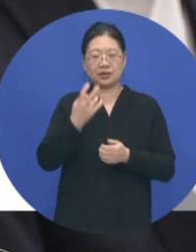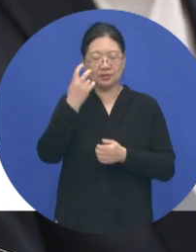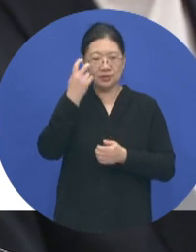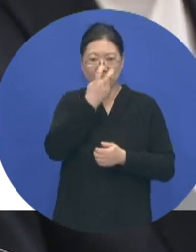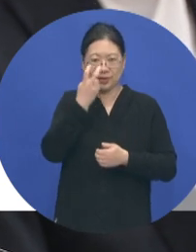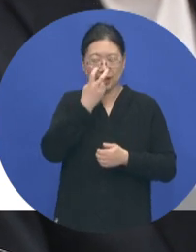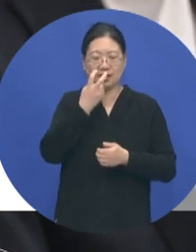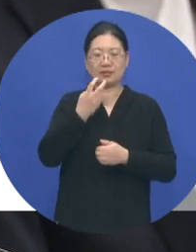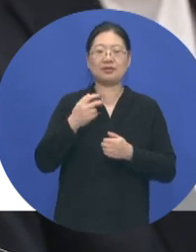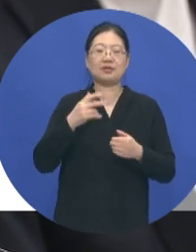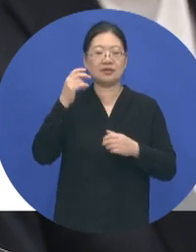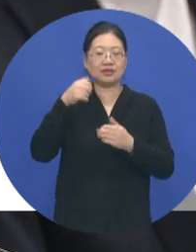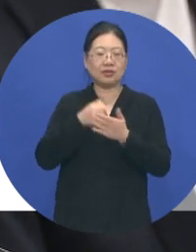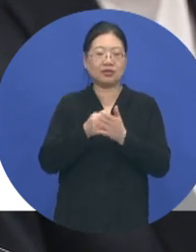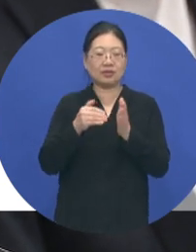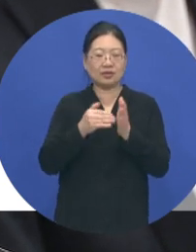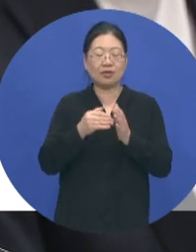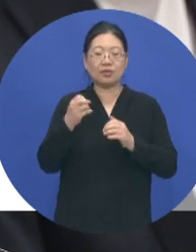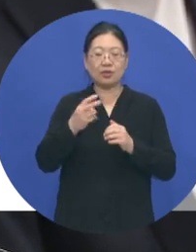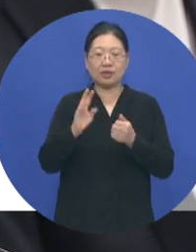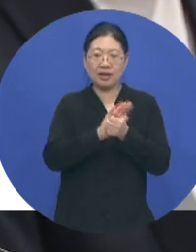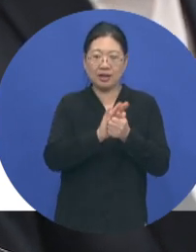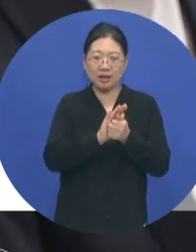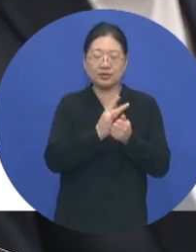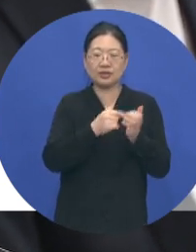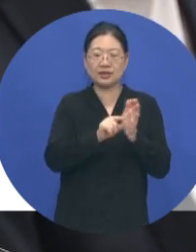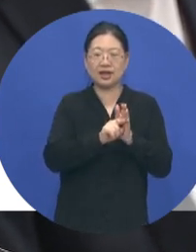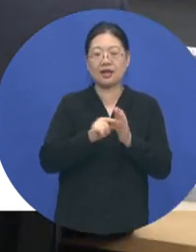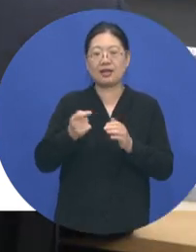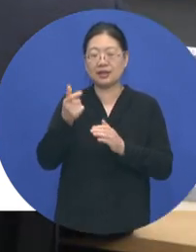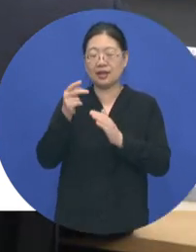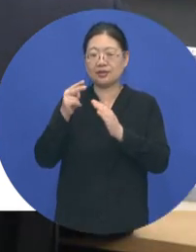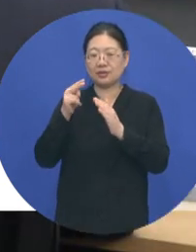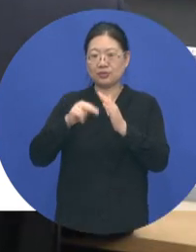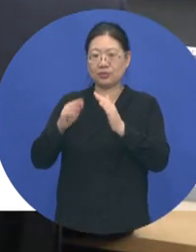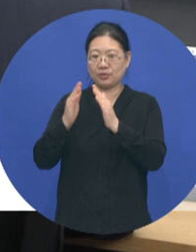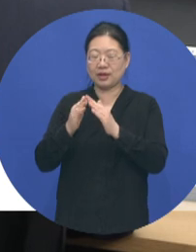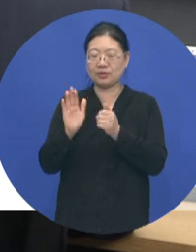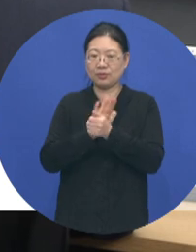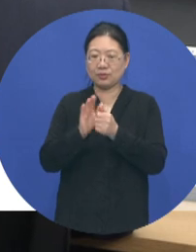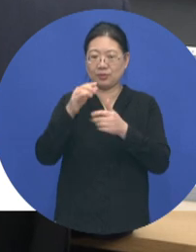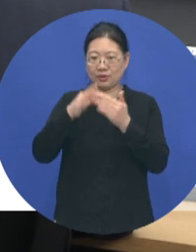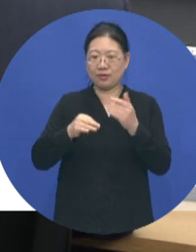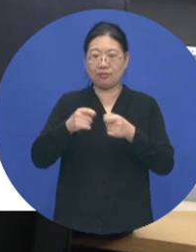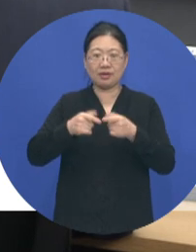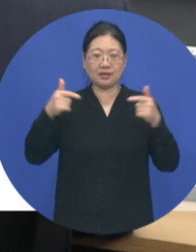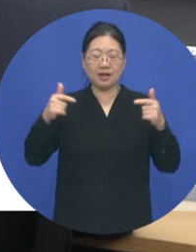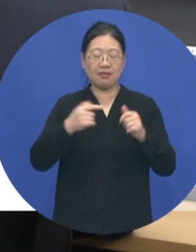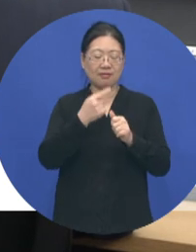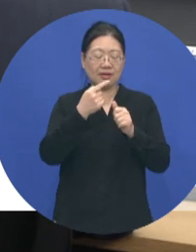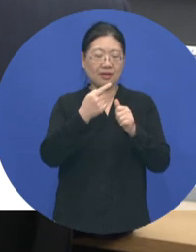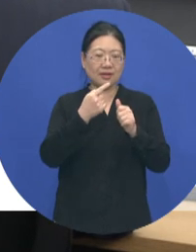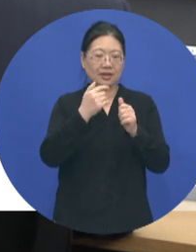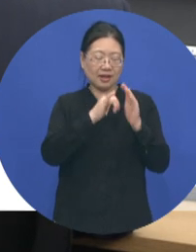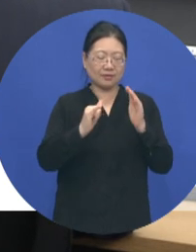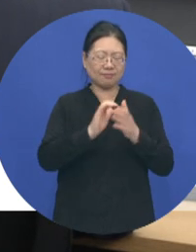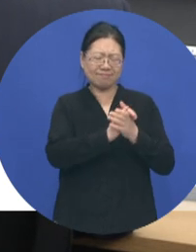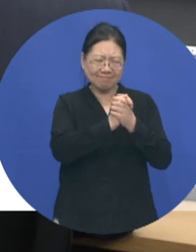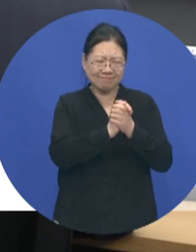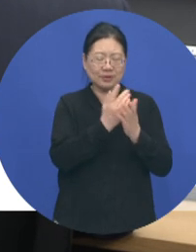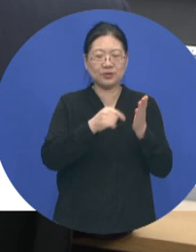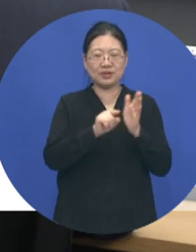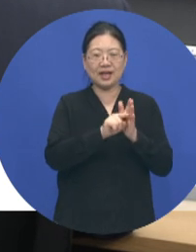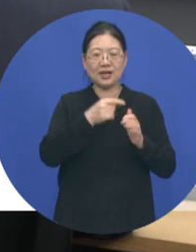이외에도 돌봄 사각지대 해소를 위해 시행 중인 작은 도서관 돌봄 프로그램의 확대 가족 친화 경영 확대를 위한 인센티브